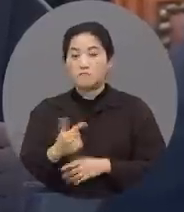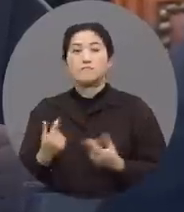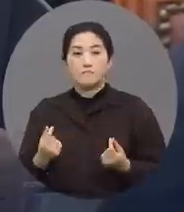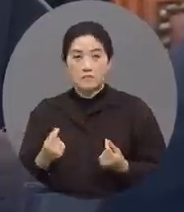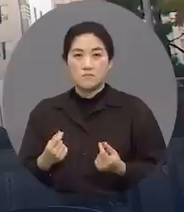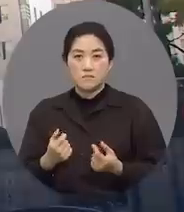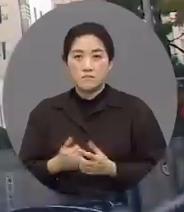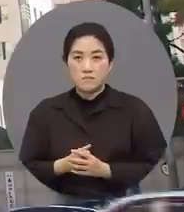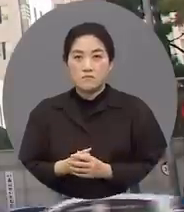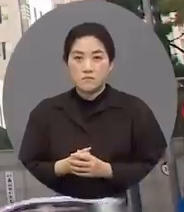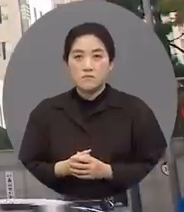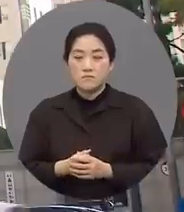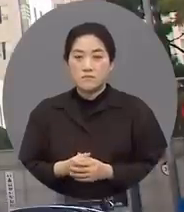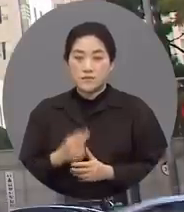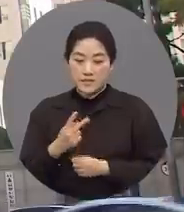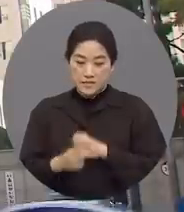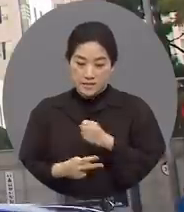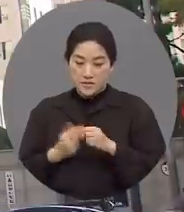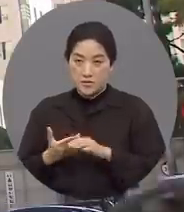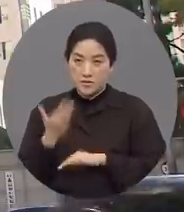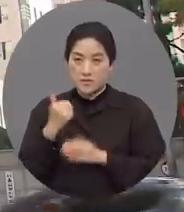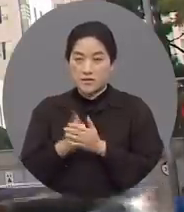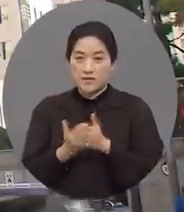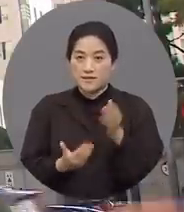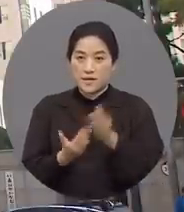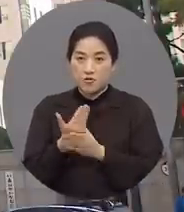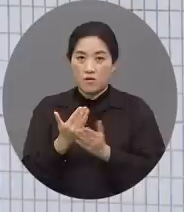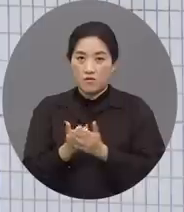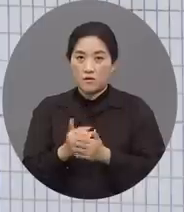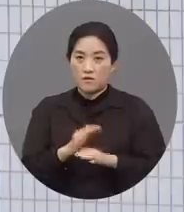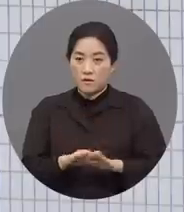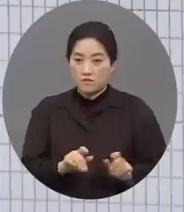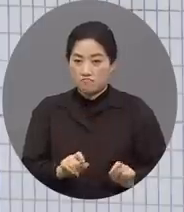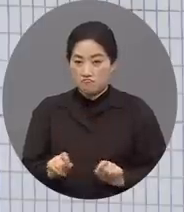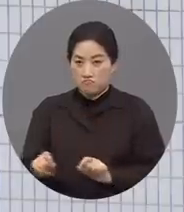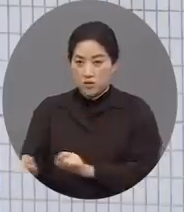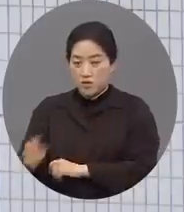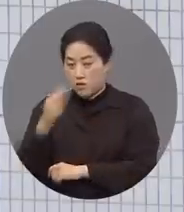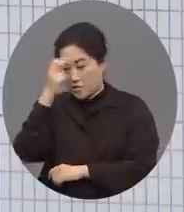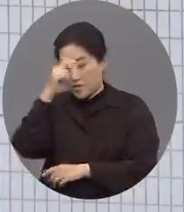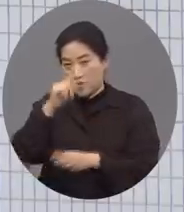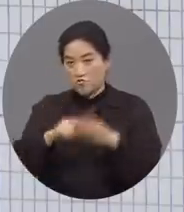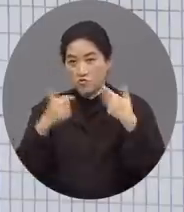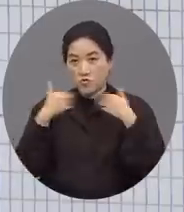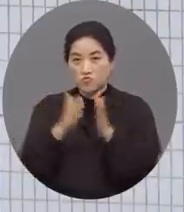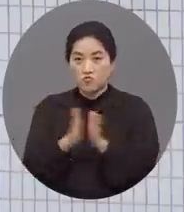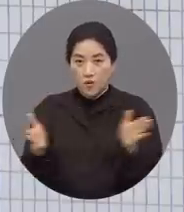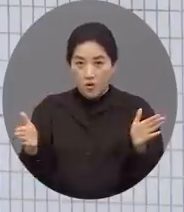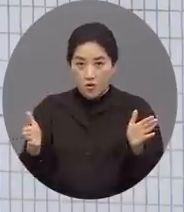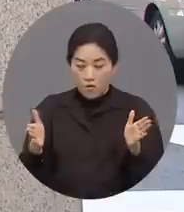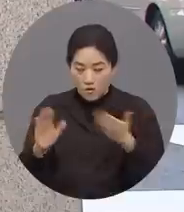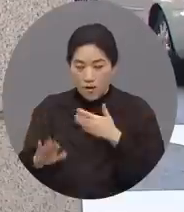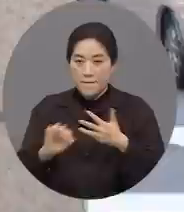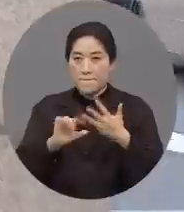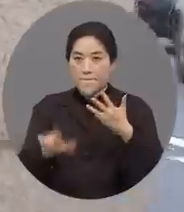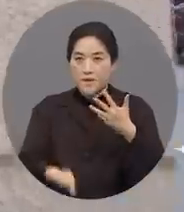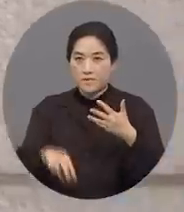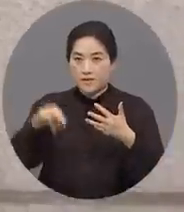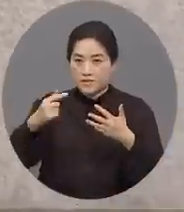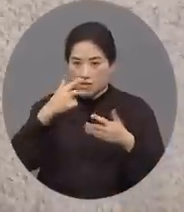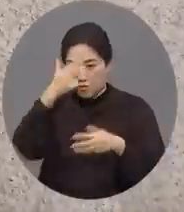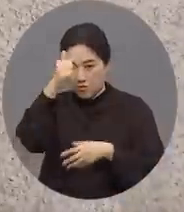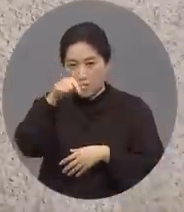예. 2년 넘게 사건 처리를 미루던 검찰은 윤석열 정권 출범 뒤인 올해 8월 신 검사장